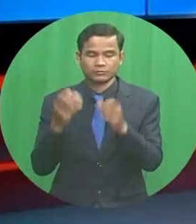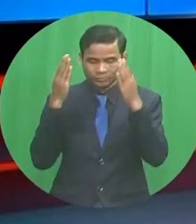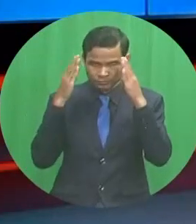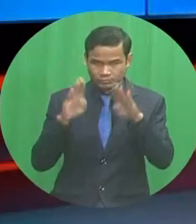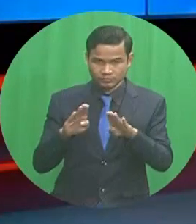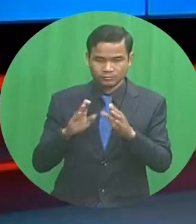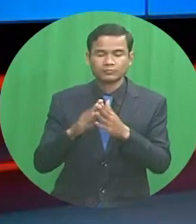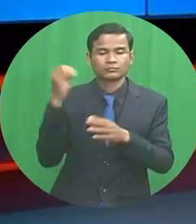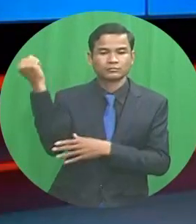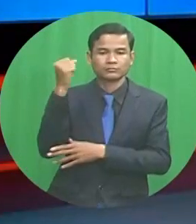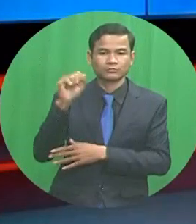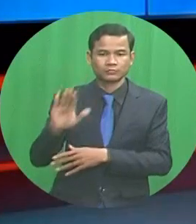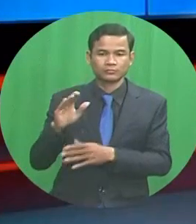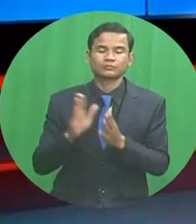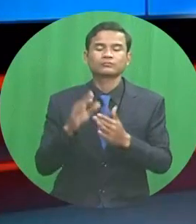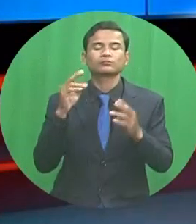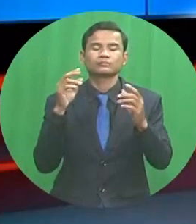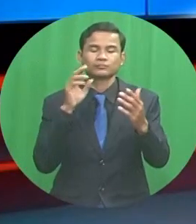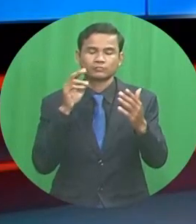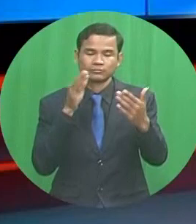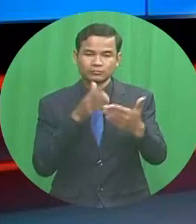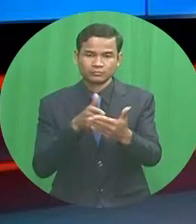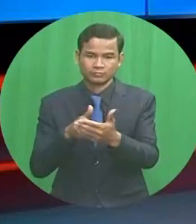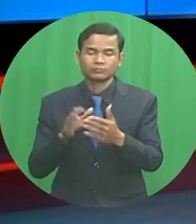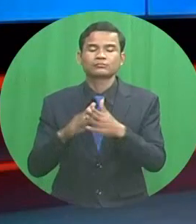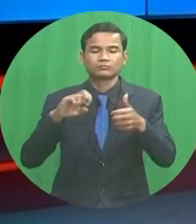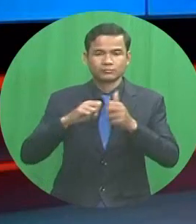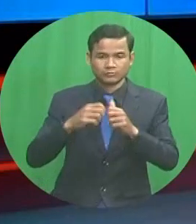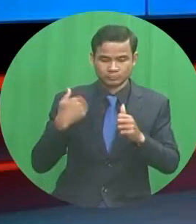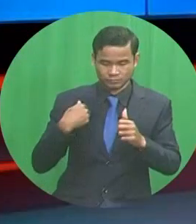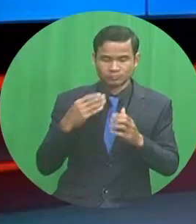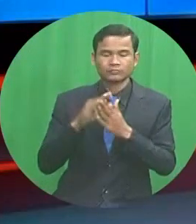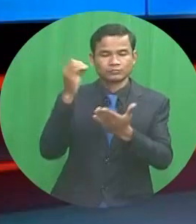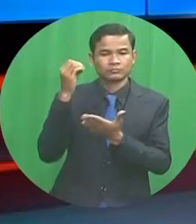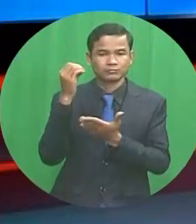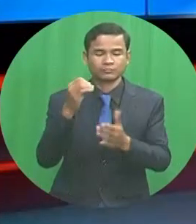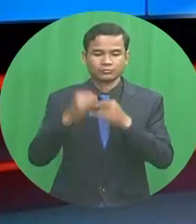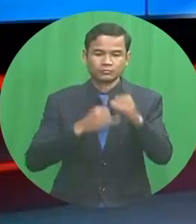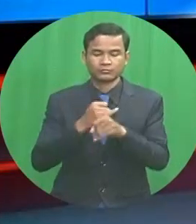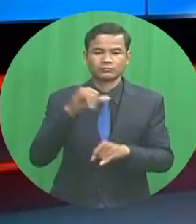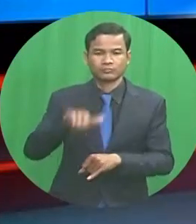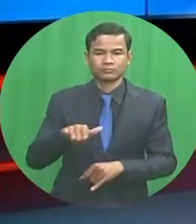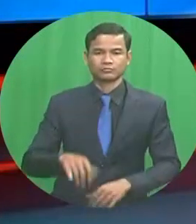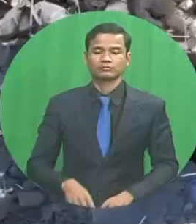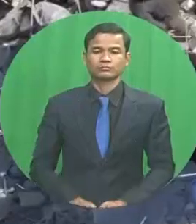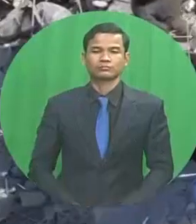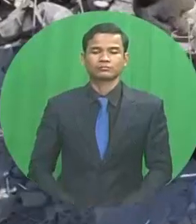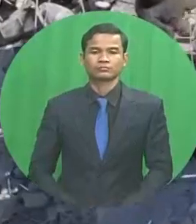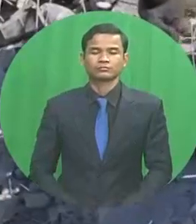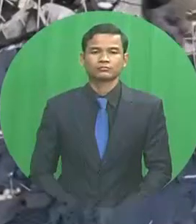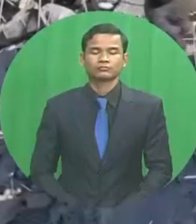ប់នៃប្រទេសស៊ីរីបានជួបការលំបាកខណៈដែលជំនួយអន្តរជាតិមិនទាន់បានចូលដល់ប្រទេសនៅឡើយនោះ